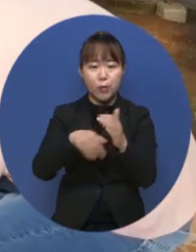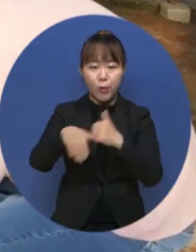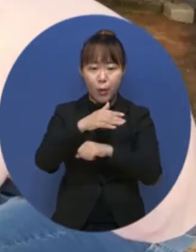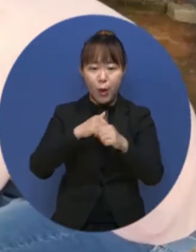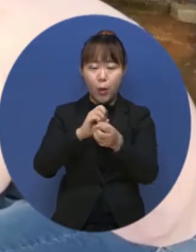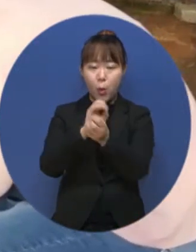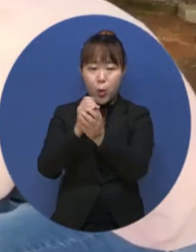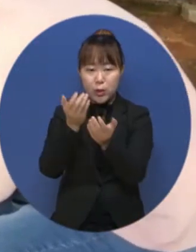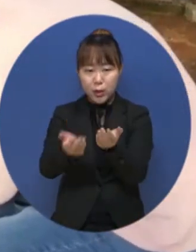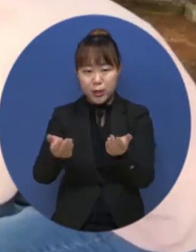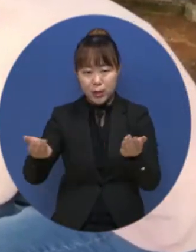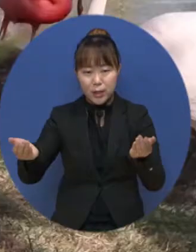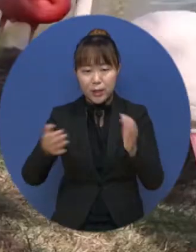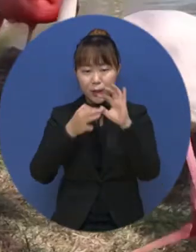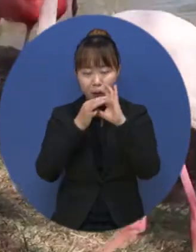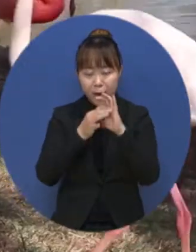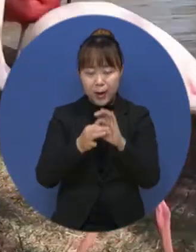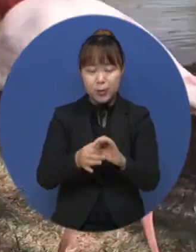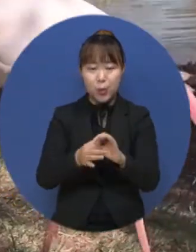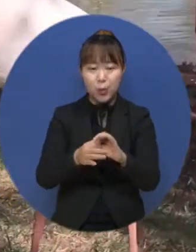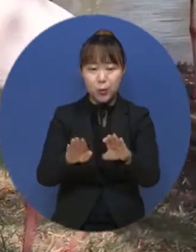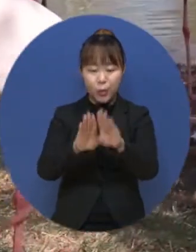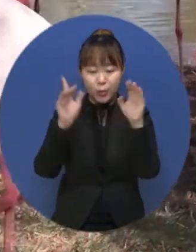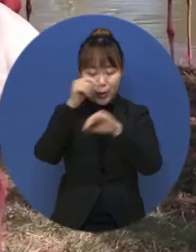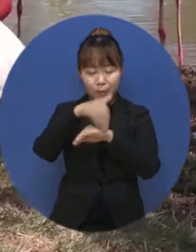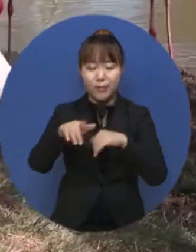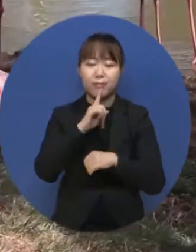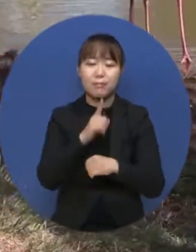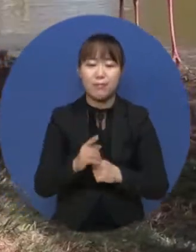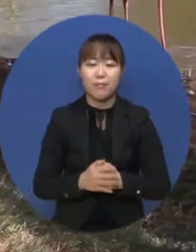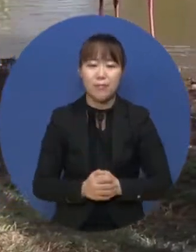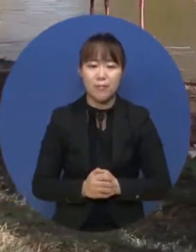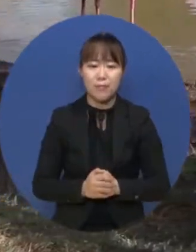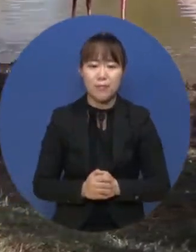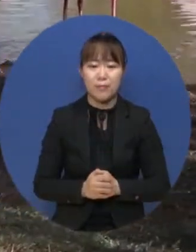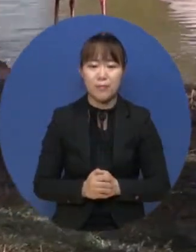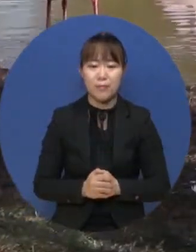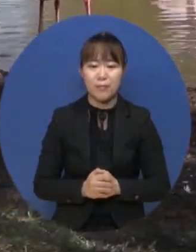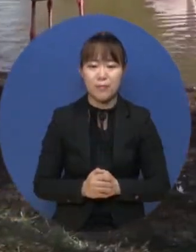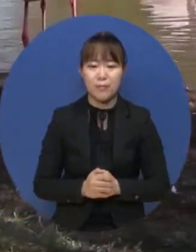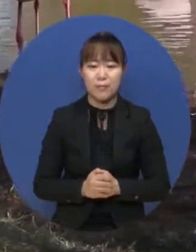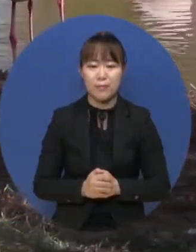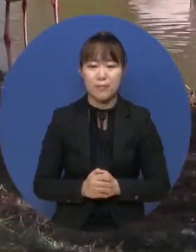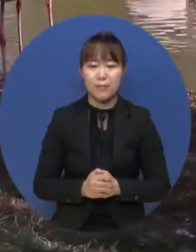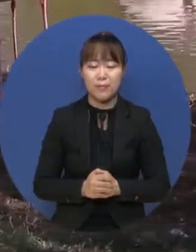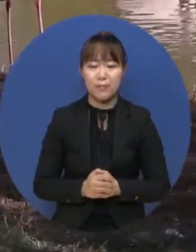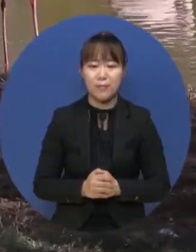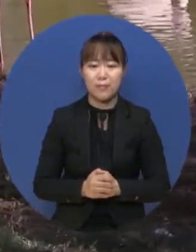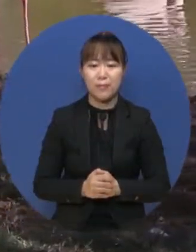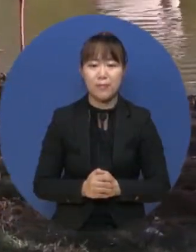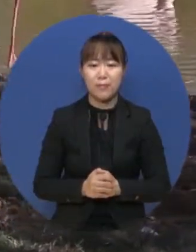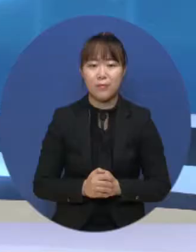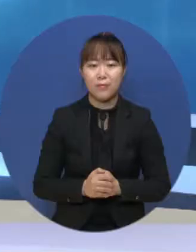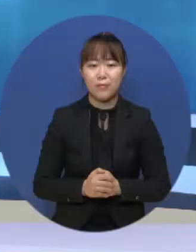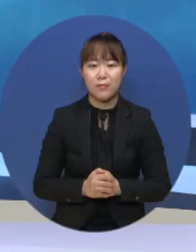화해 전시회를 지속적으로 열 계획입니다. 복지TV 뉴스 이영춘입니다.